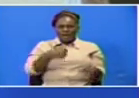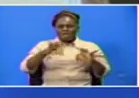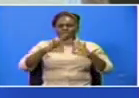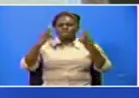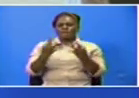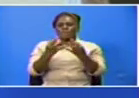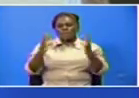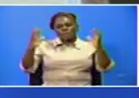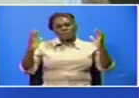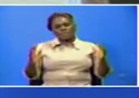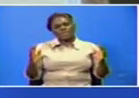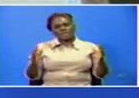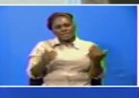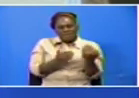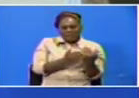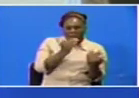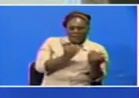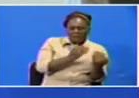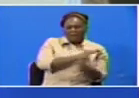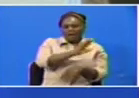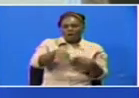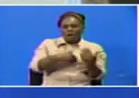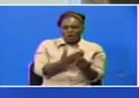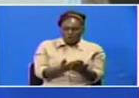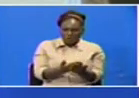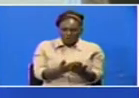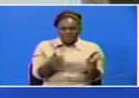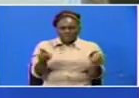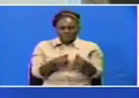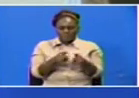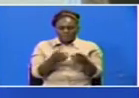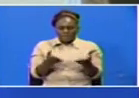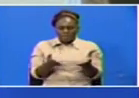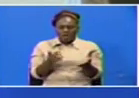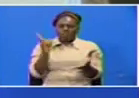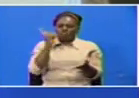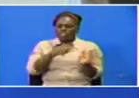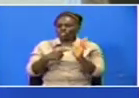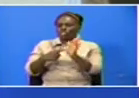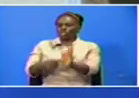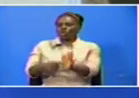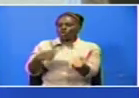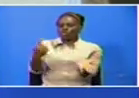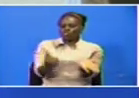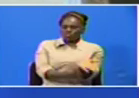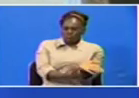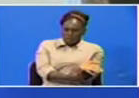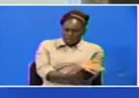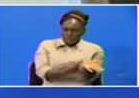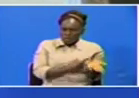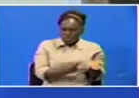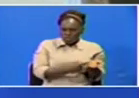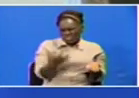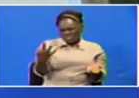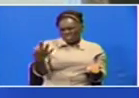sana na nawajali wote. Thank God kwamba nimemaliza show Uganda kama 3 weeks